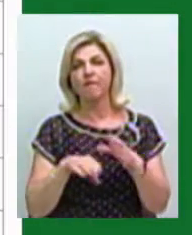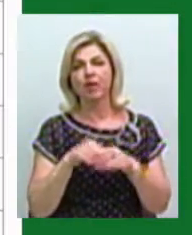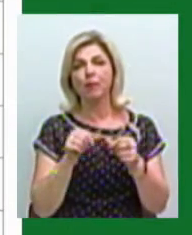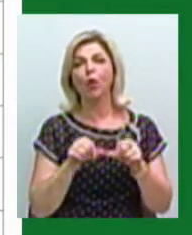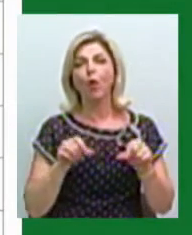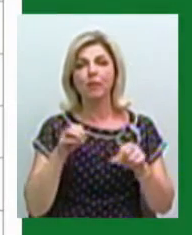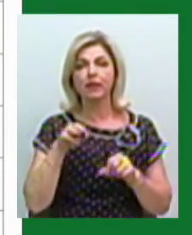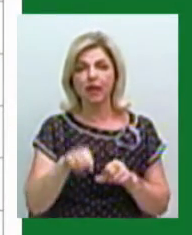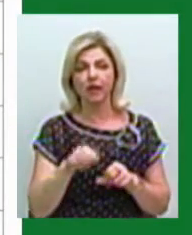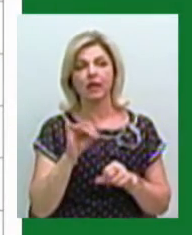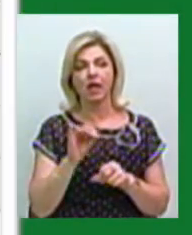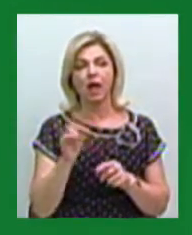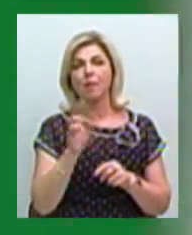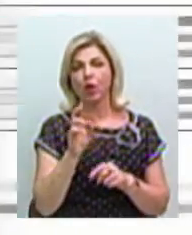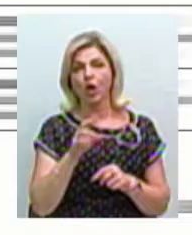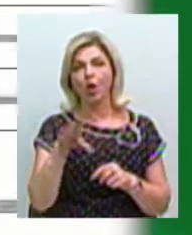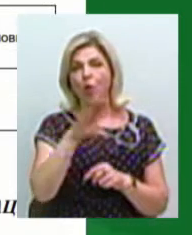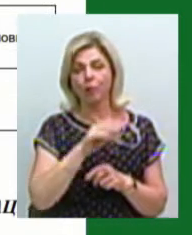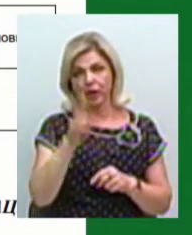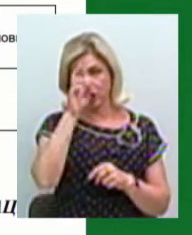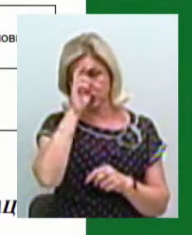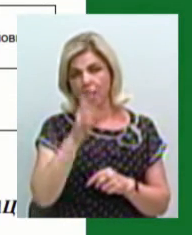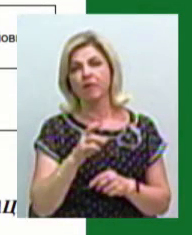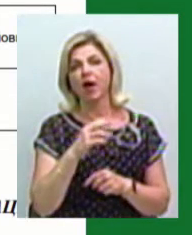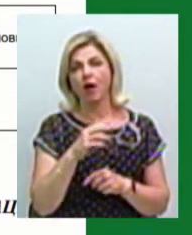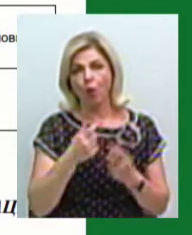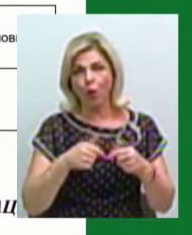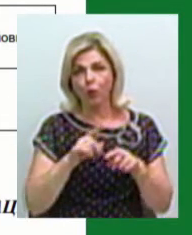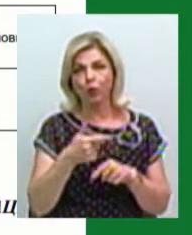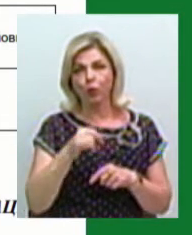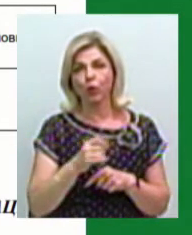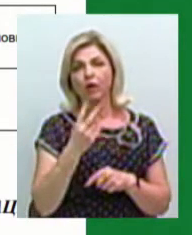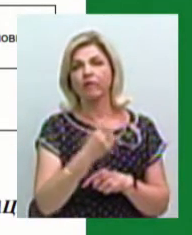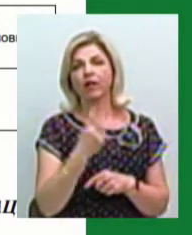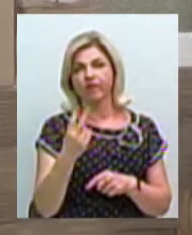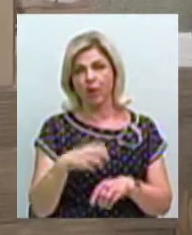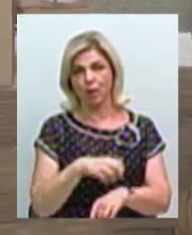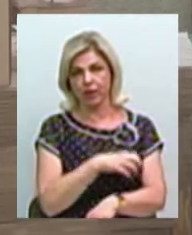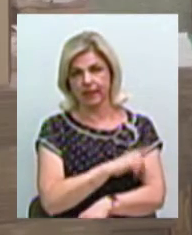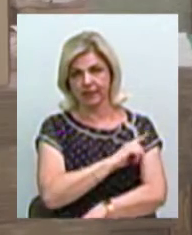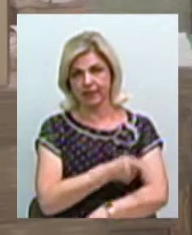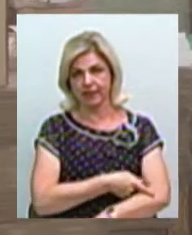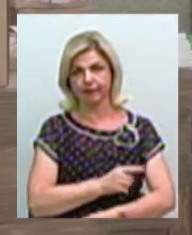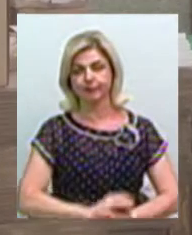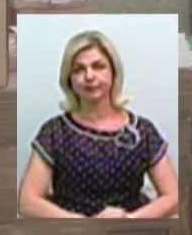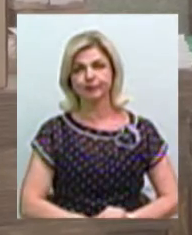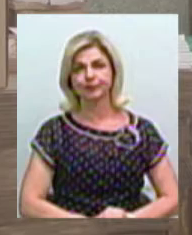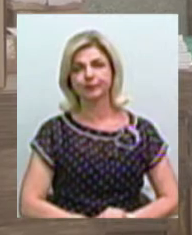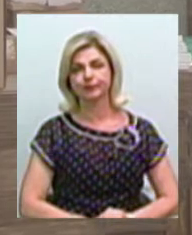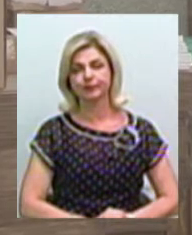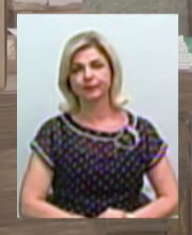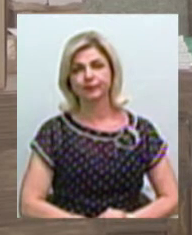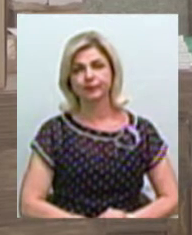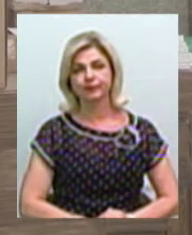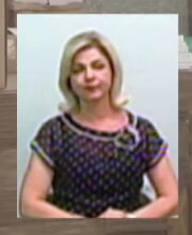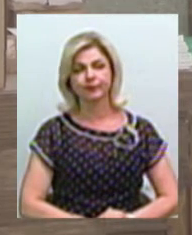Зокрема, в бюлетені по загальнодержавному багатомандатному округу 22 політичні сили. Катерина Балєєва, Сергій Куропятник, новини